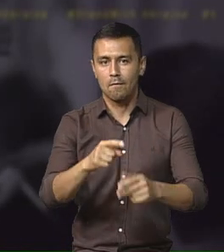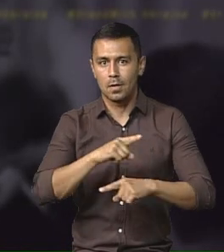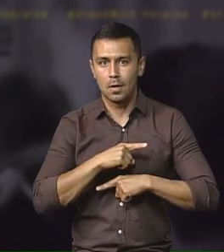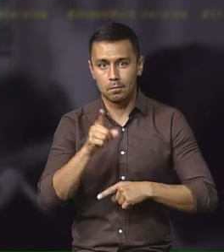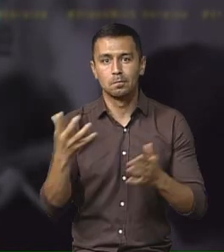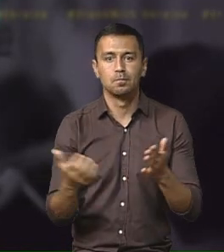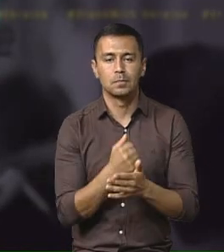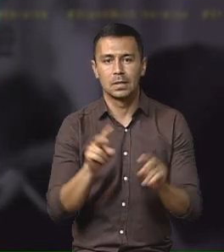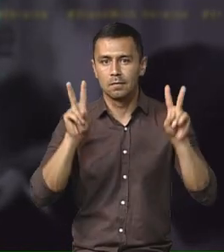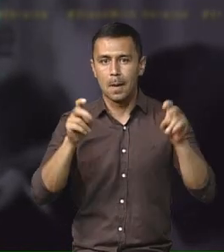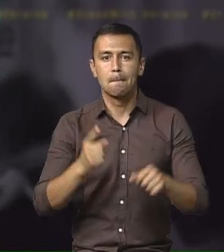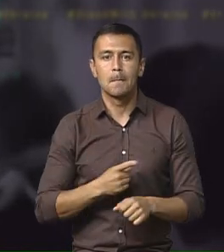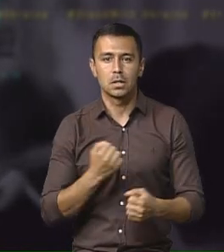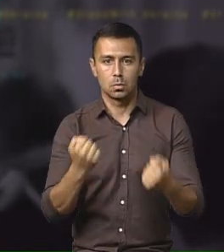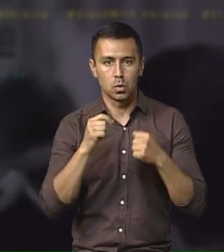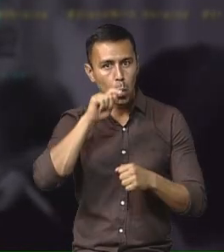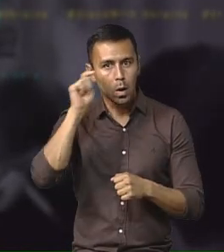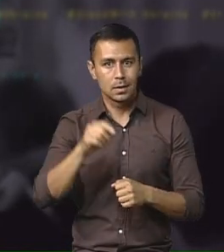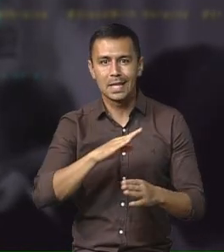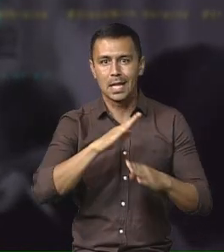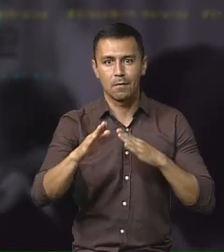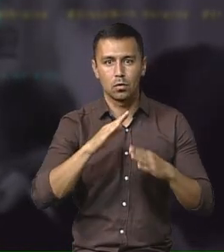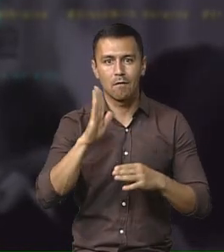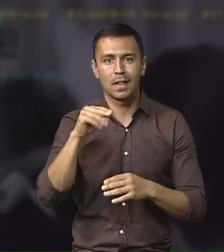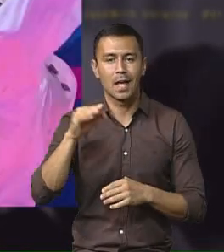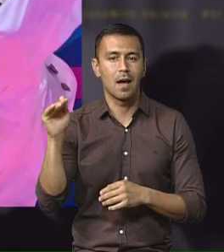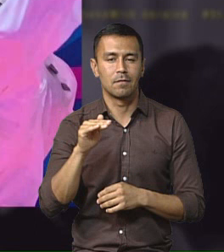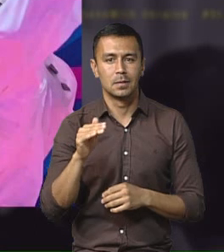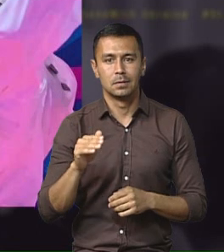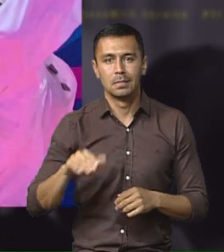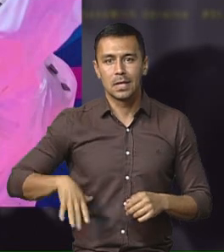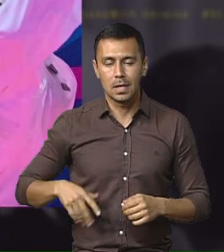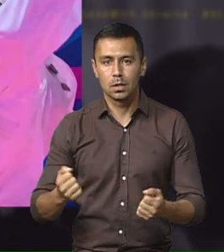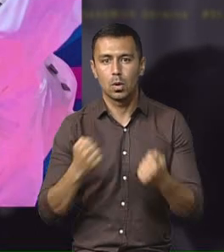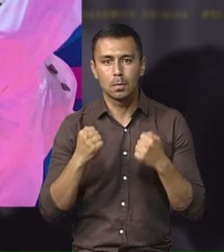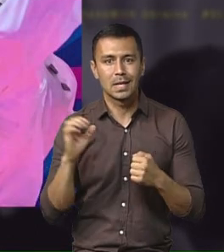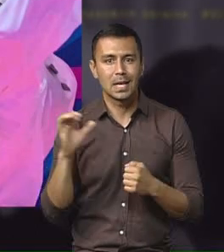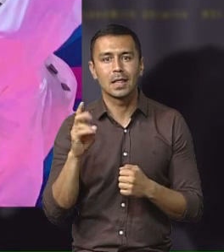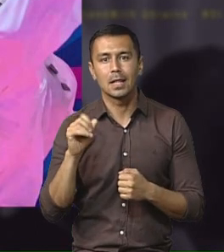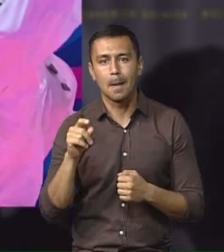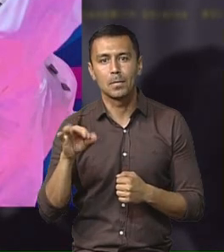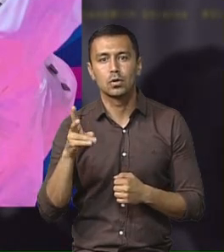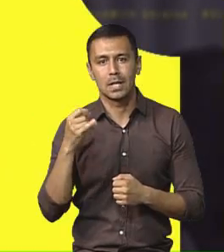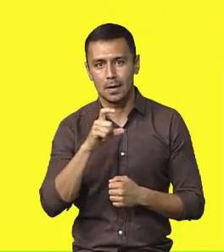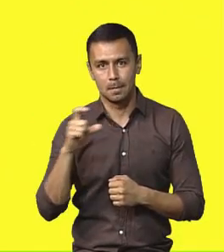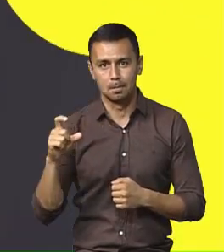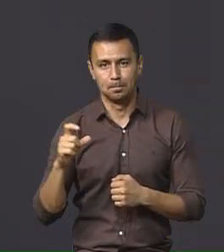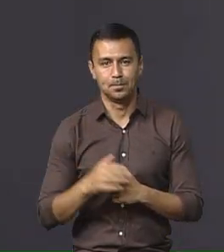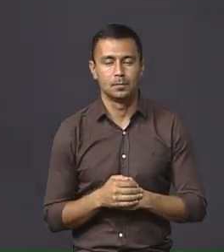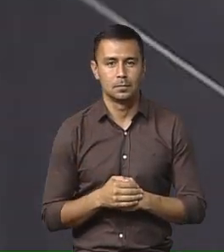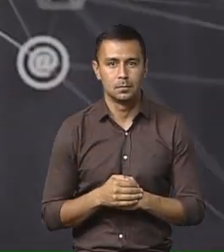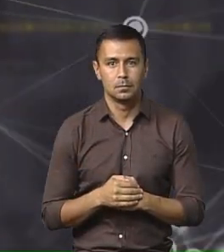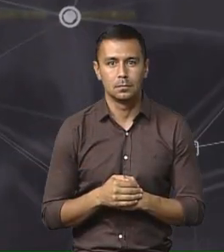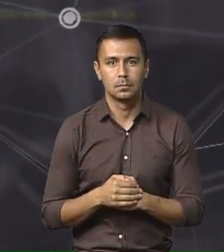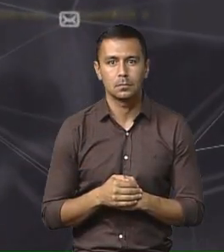спортсмен здобув звання майстра спорту України з таеквондо ВТФ. Наставники спортсмена Сергій і Наталія Пісоцьких.